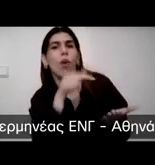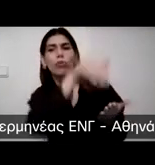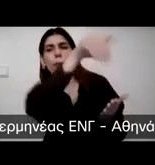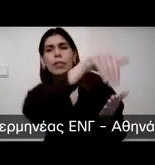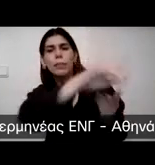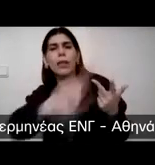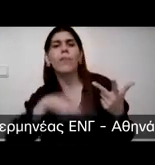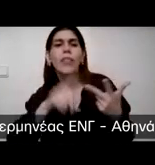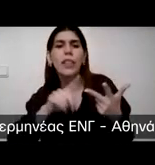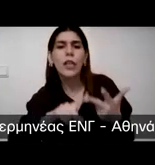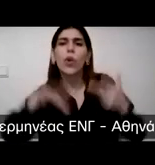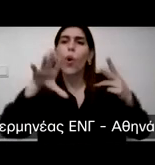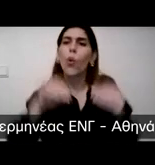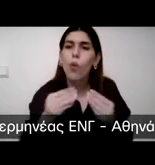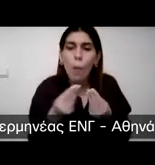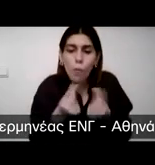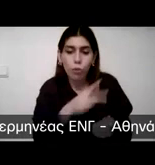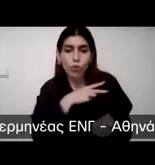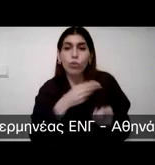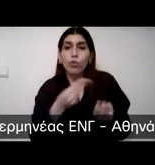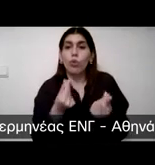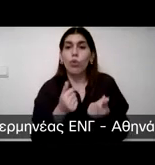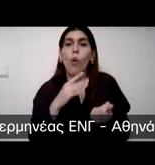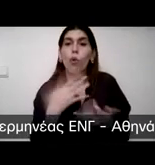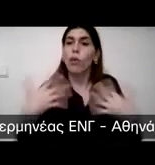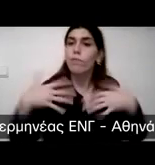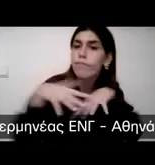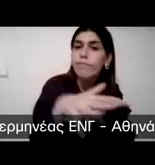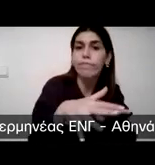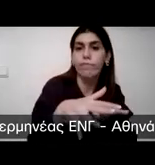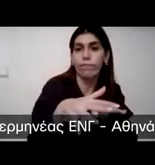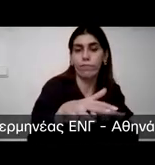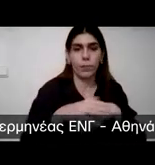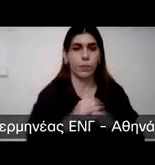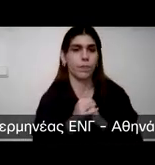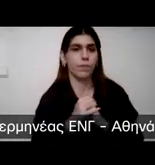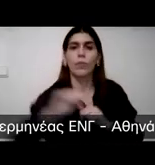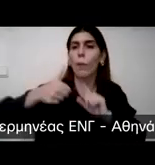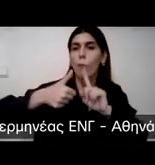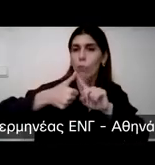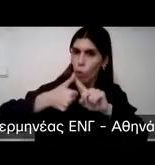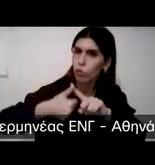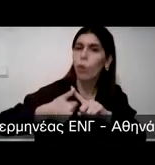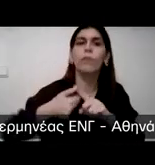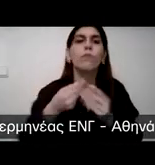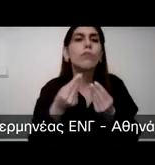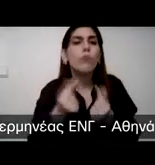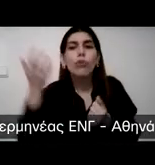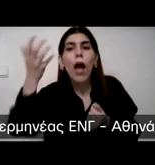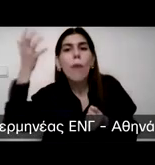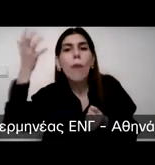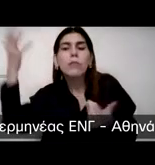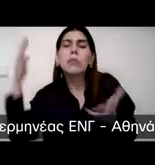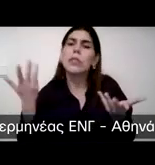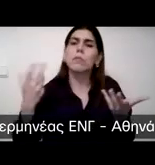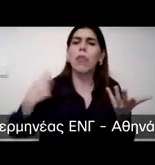χώρο. Περνούμε σύντομα στο πρώτο μέρος, χρήση μη σεξιστικής γλώσσας στον επιστημονικό και